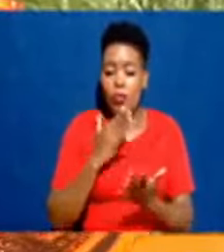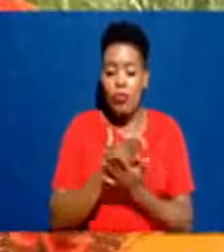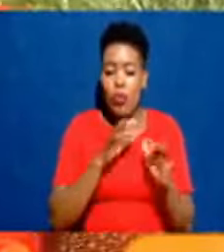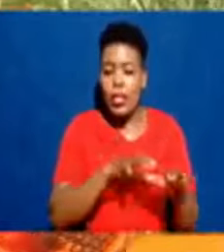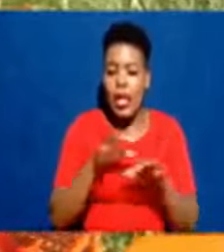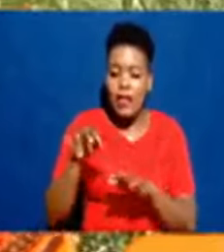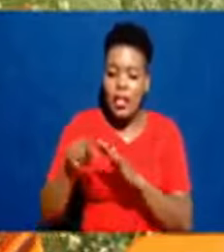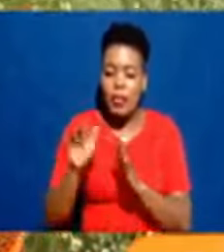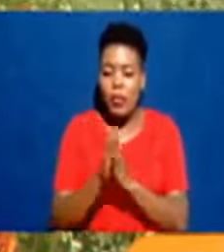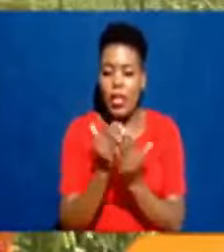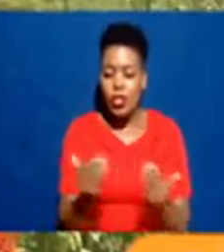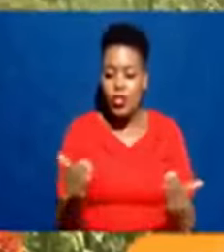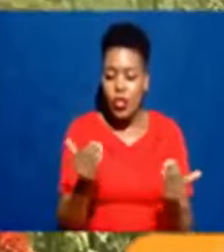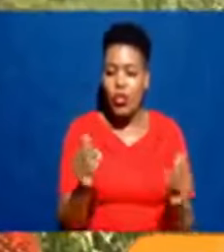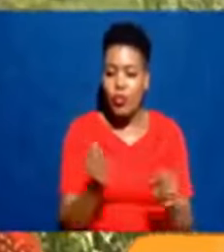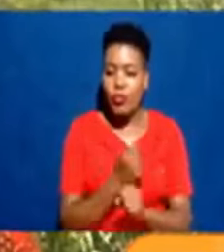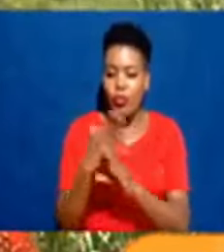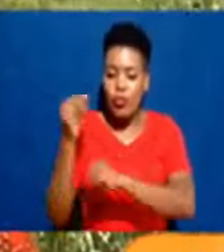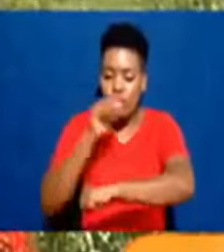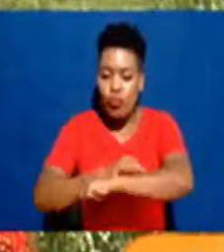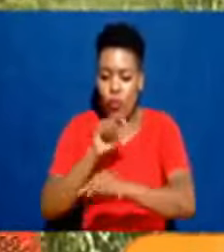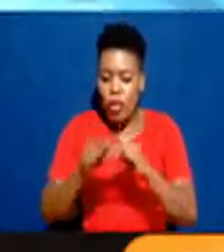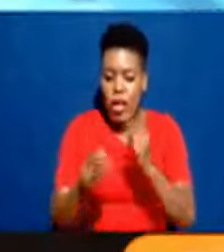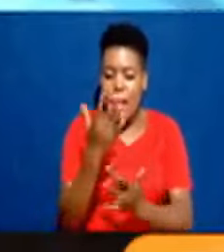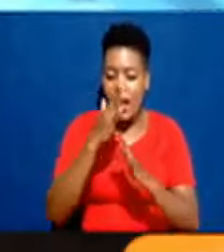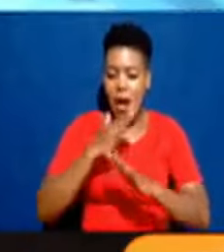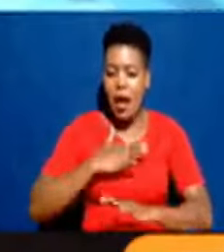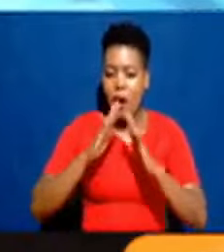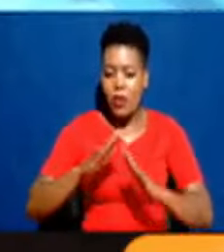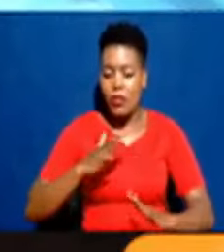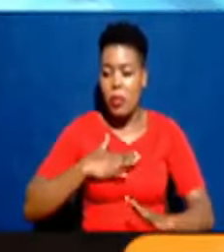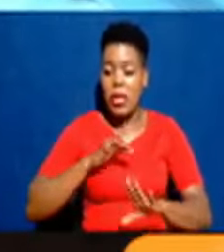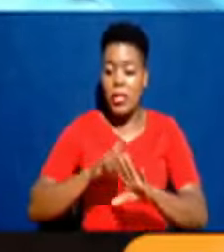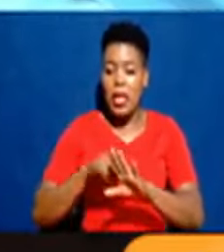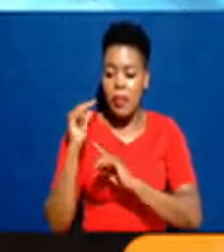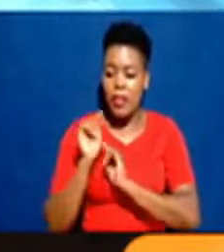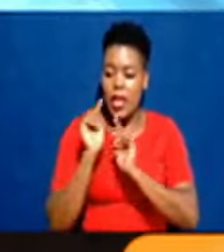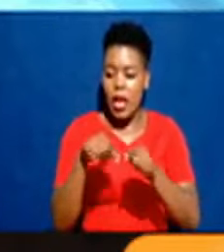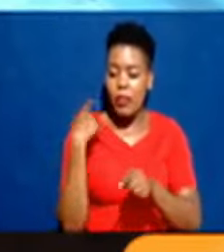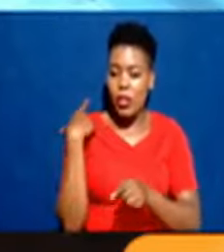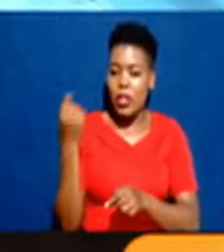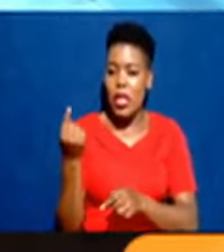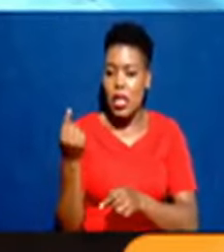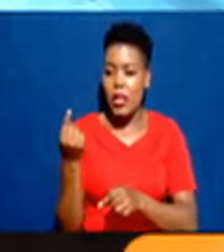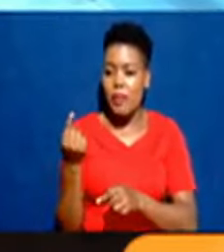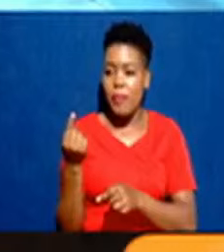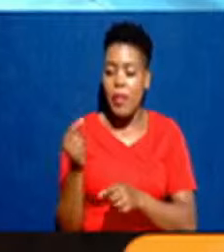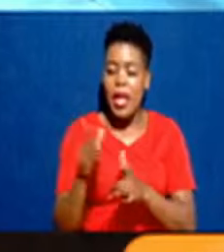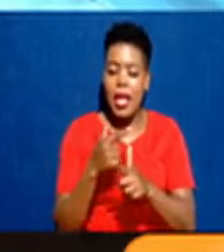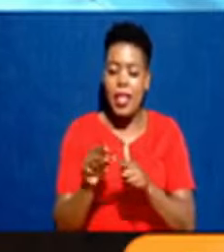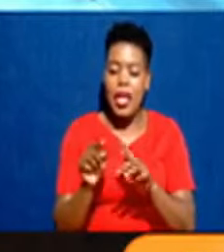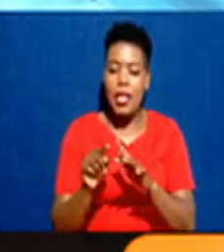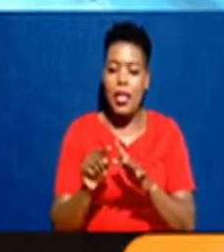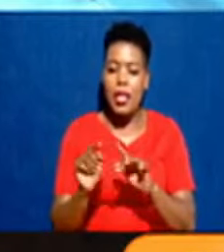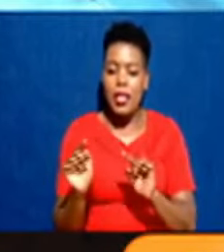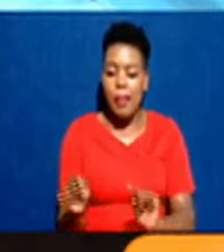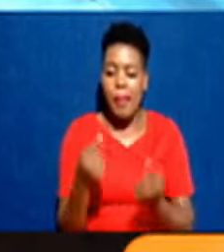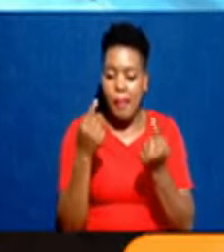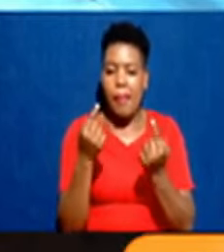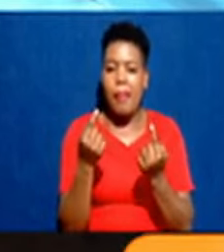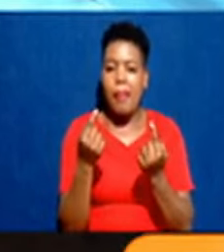watoto. Watoto wajaenda shule, wametuchomea manyumba. Wakati ambao umekuja juzi hapa, hii vita ikaenda